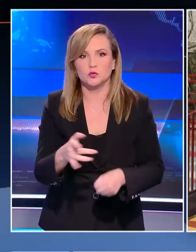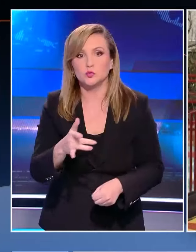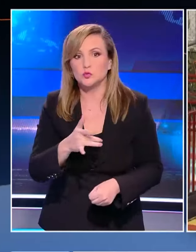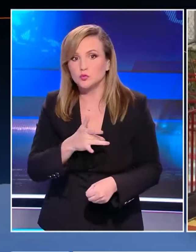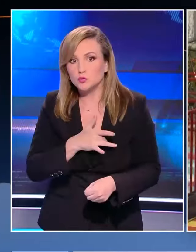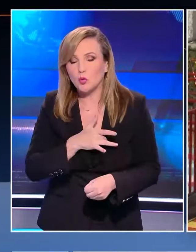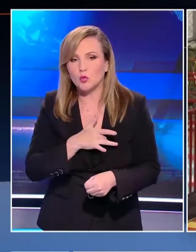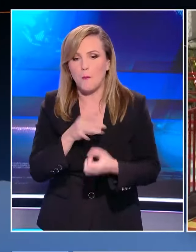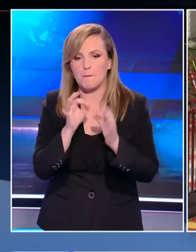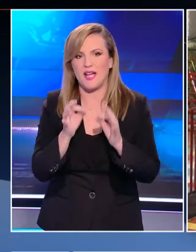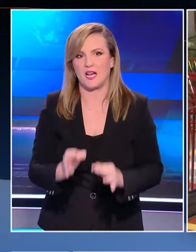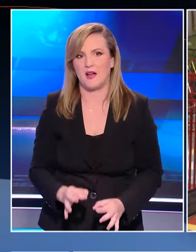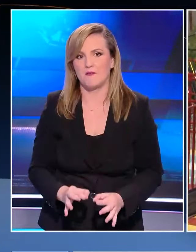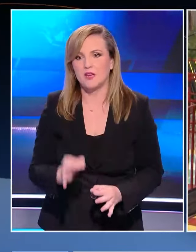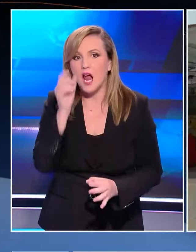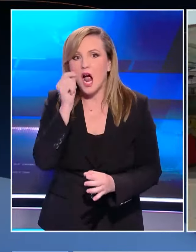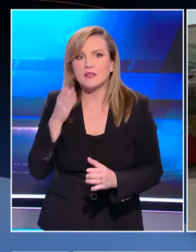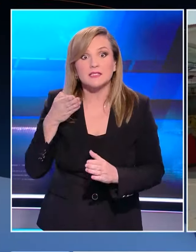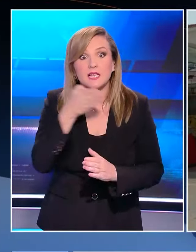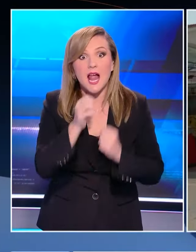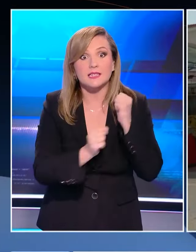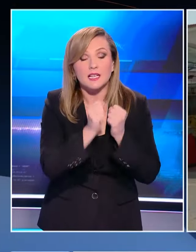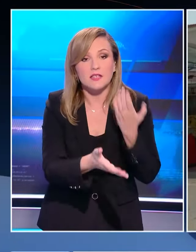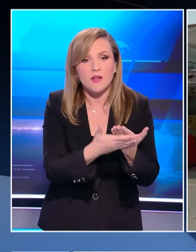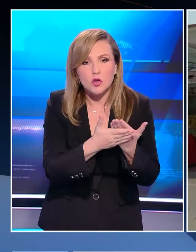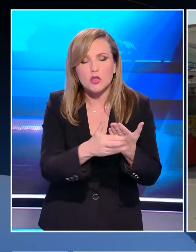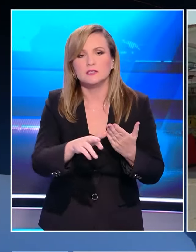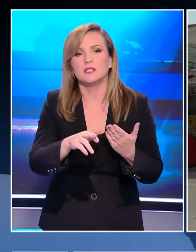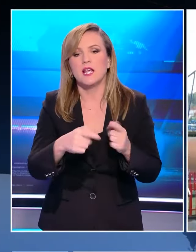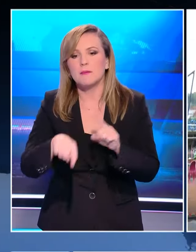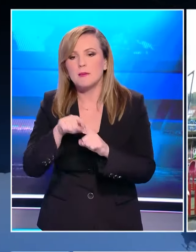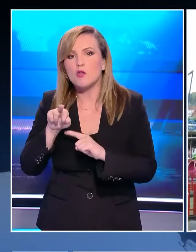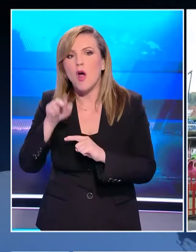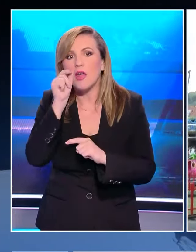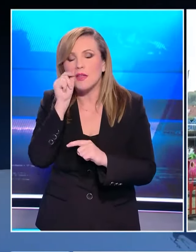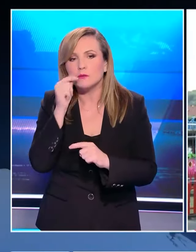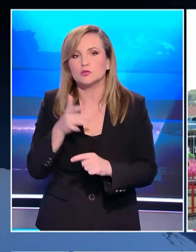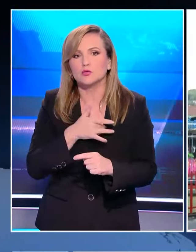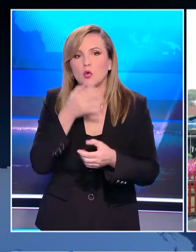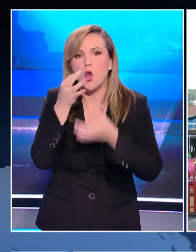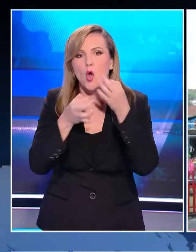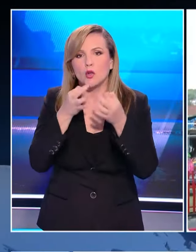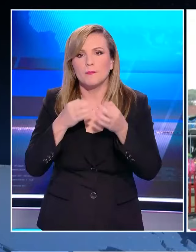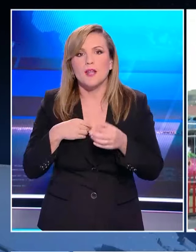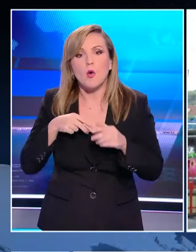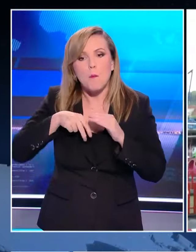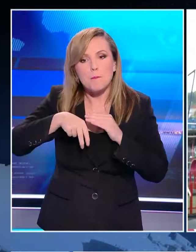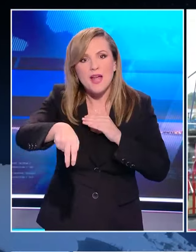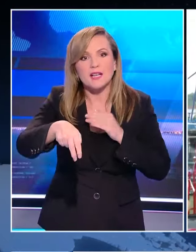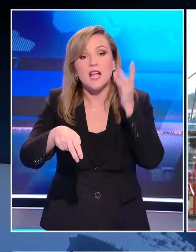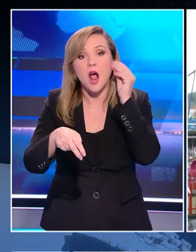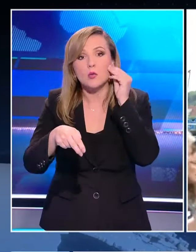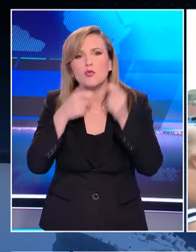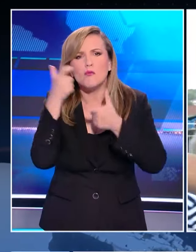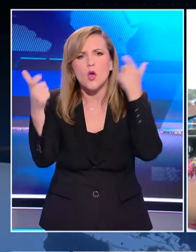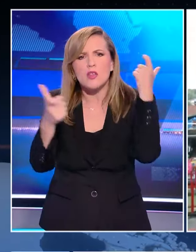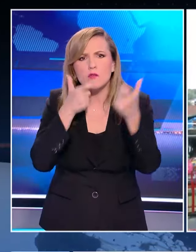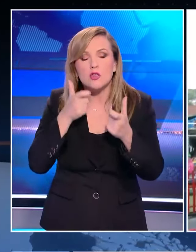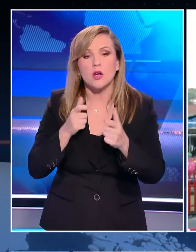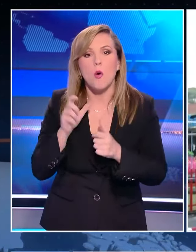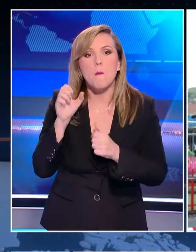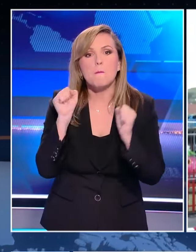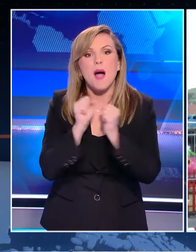ενός ανθρώπου που έτρεξε να βοηθήσει τον Γιάννη αλλά και του αδελφού του θύματος. Περνάω και ακούω βοήθεια, βοήθεια, πάγω, πάγω. Τρέχω να πάω